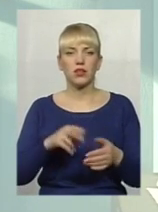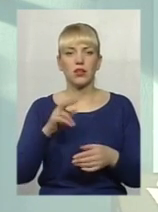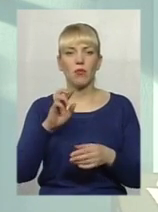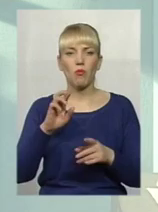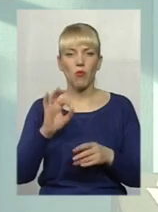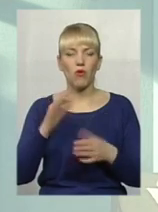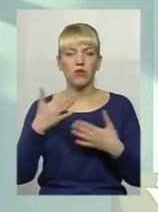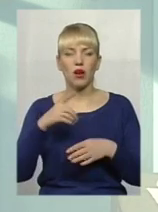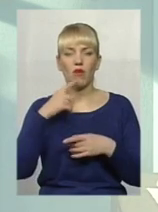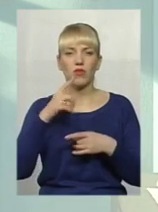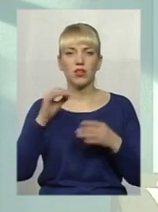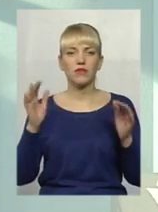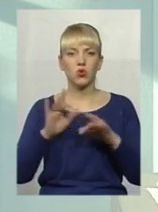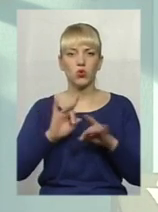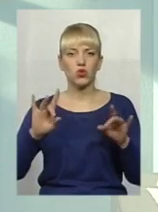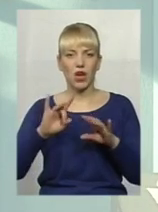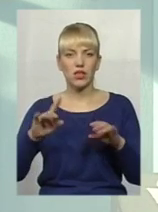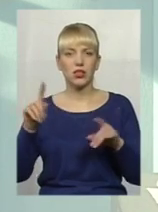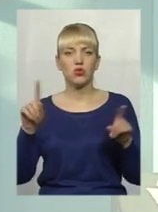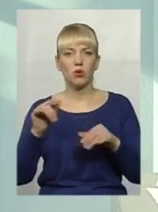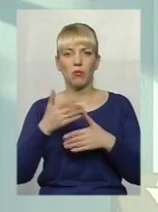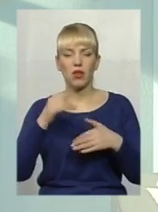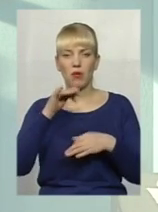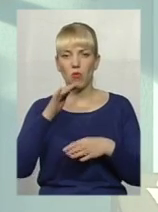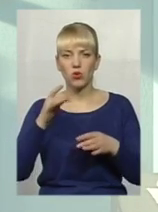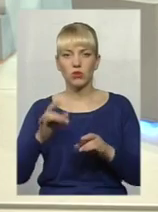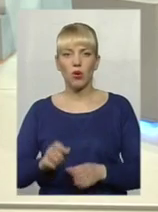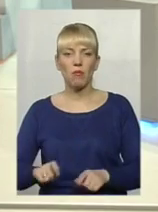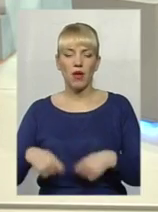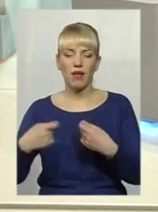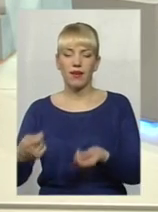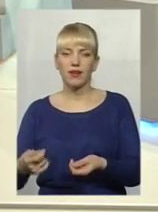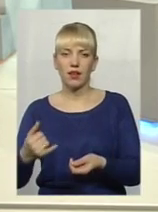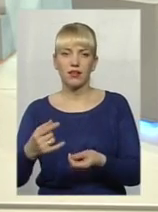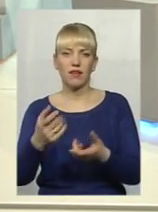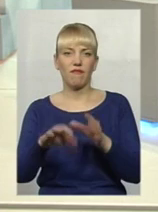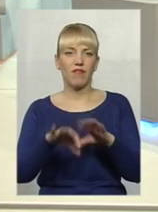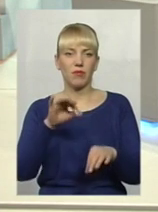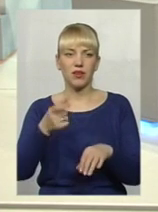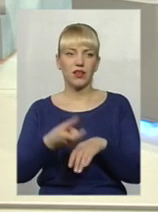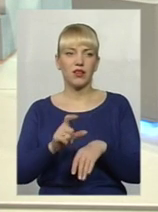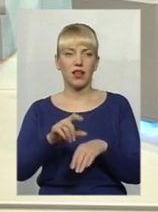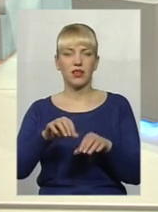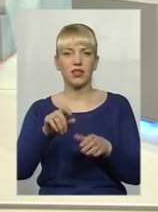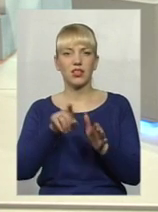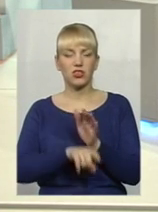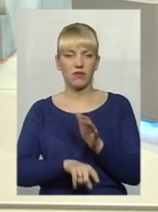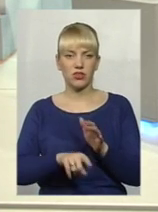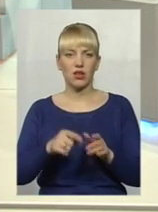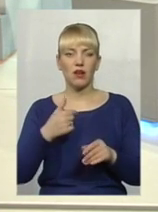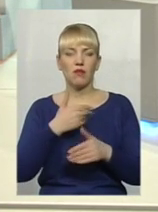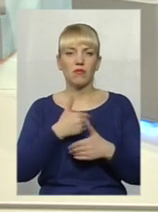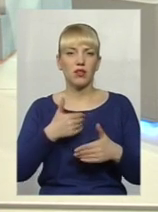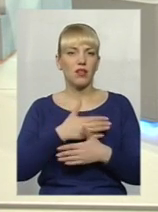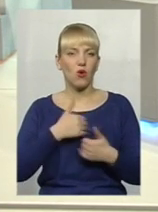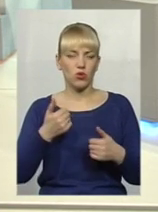говорилось уже в сюжеті, ми не можемо просто передати і навіть вибрати найдешевшу, ми не хочемо, а хочемо ті, які